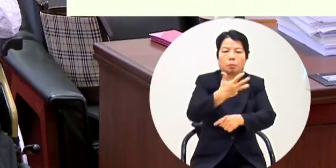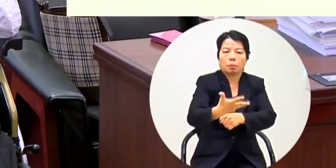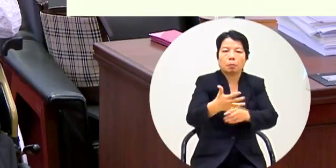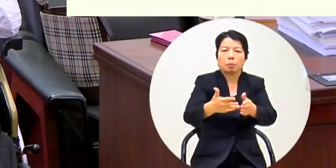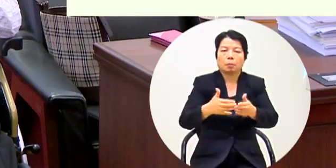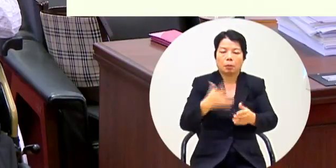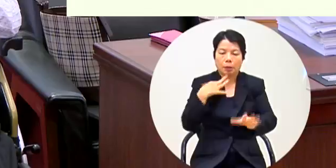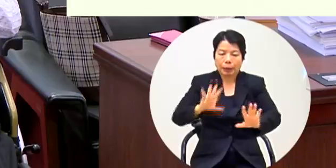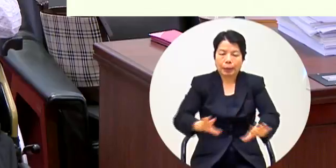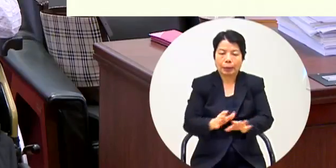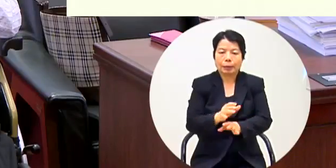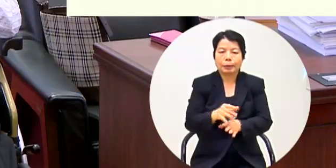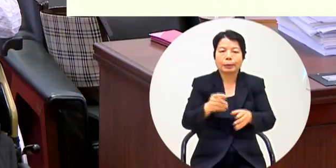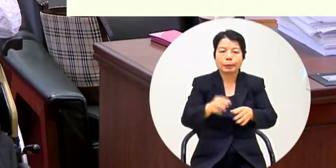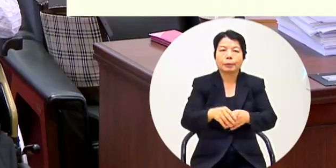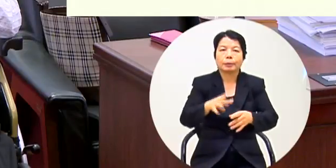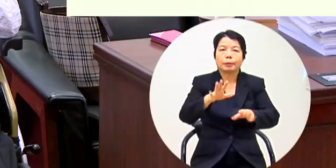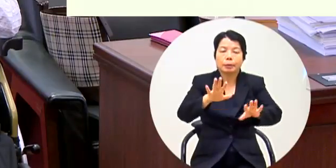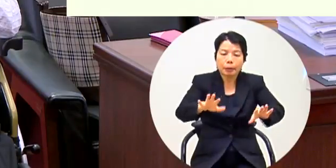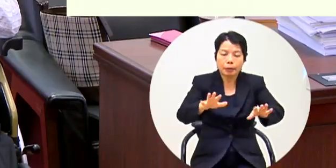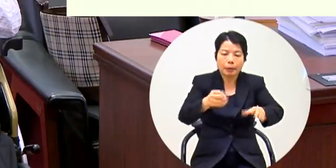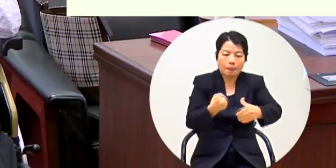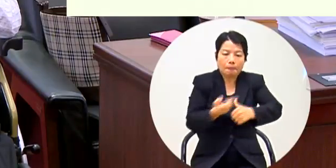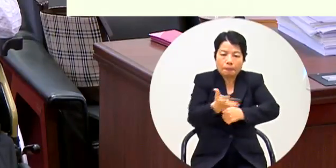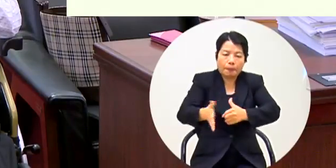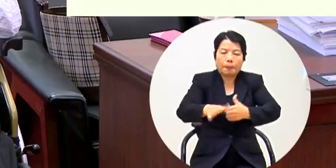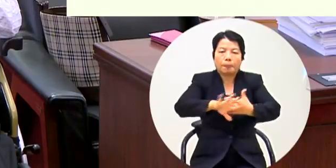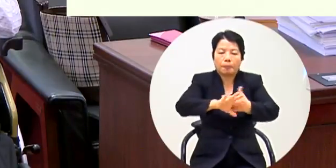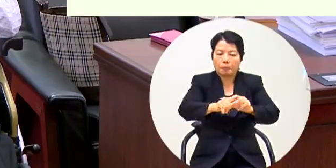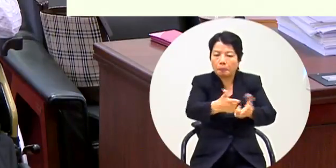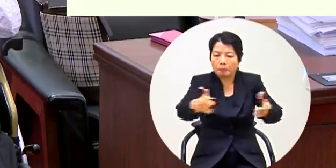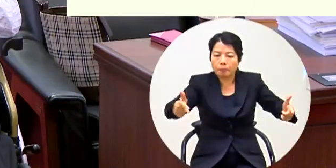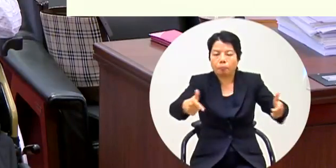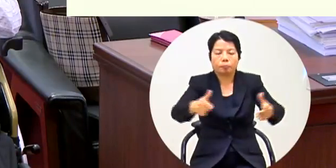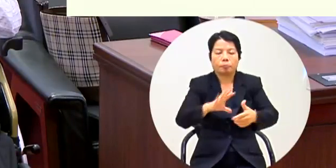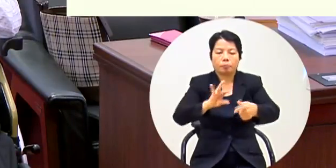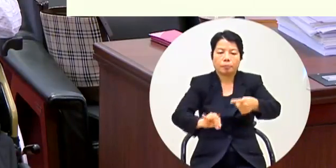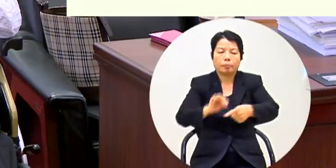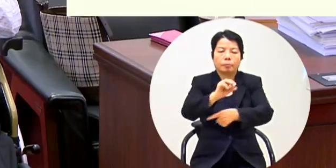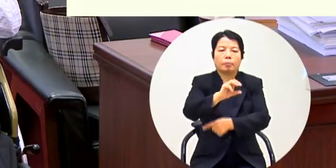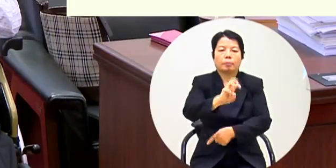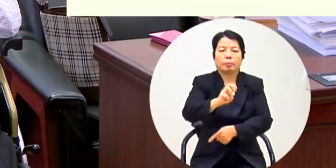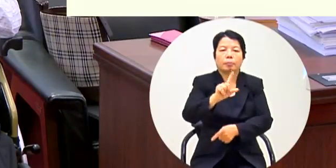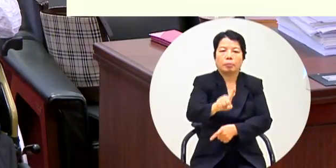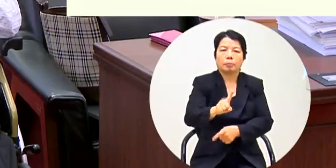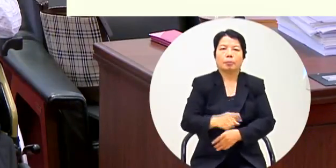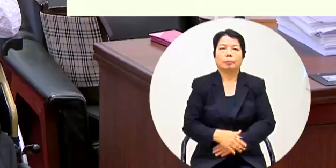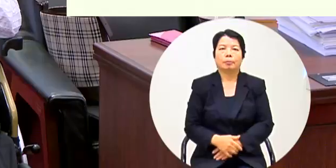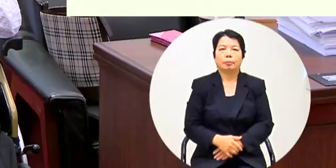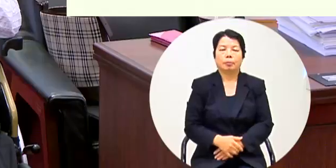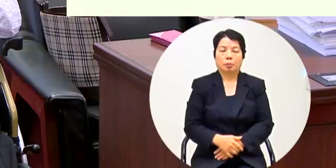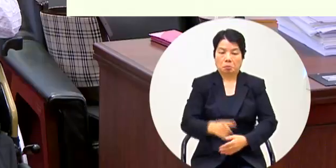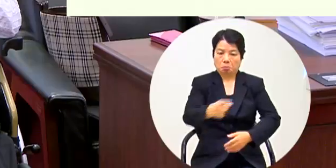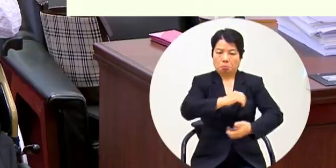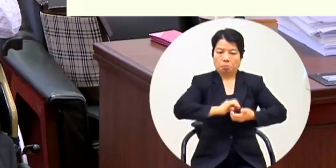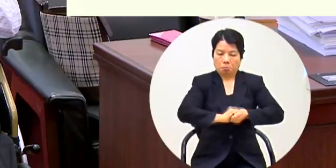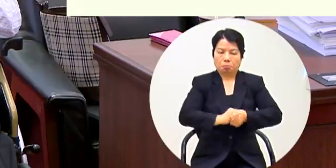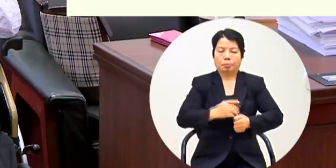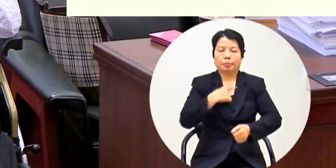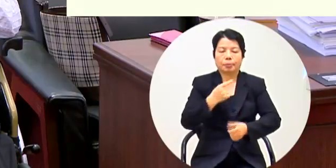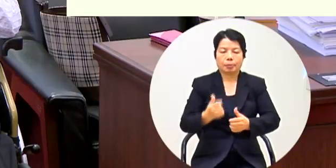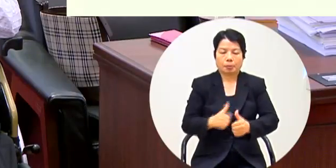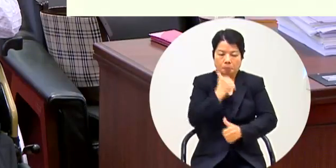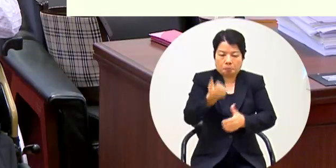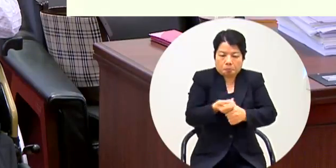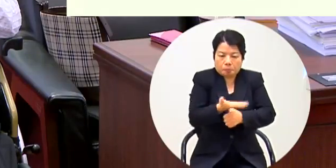高雄市列管固定污染源排放的总量的31%，所以确实它的排放量造成的污染是很高